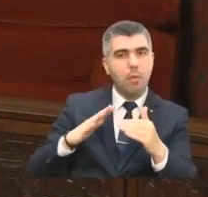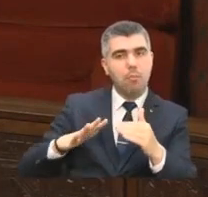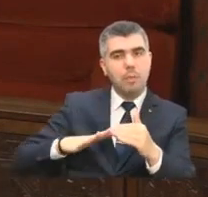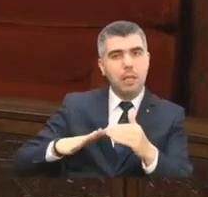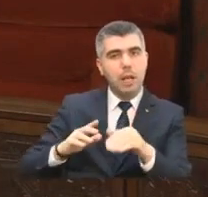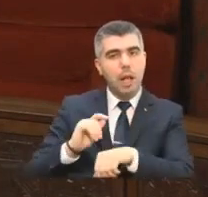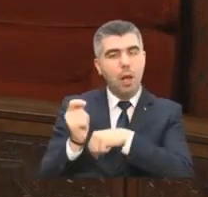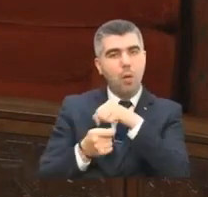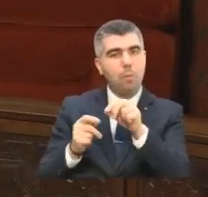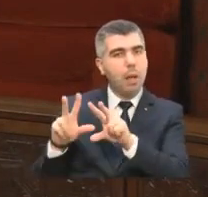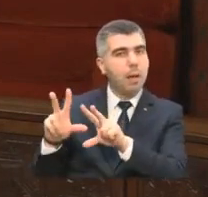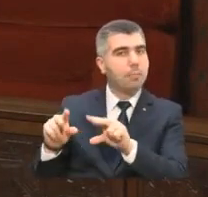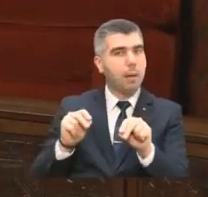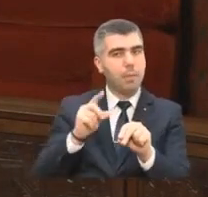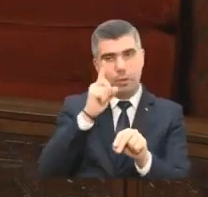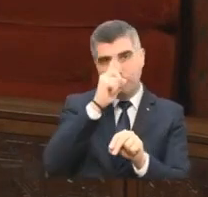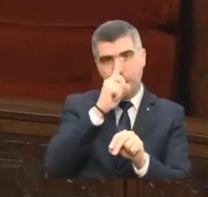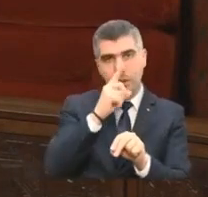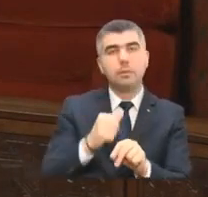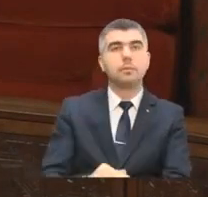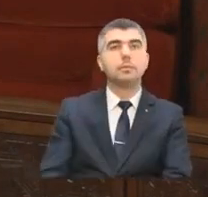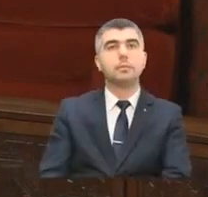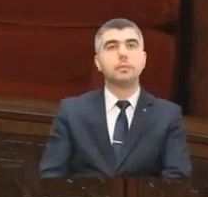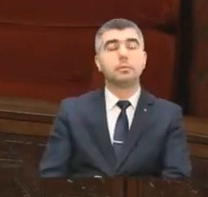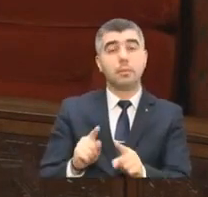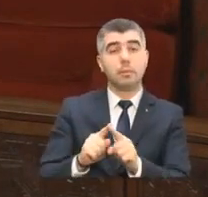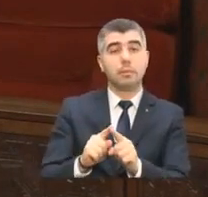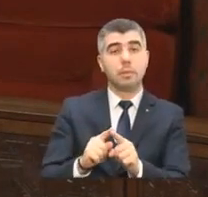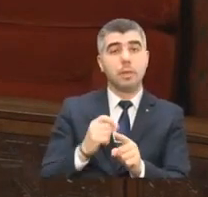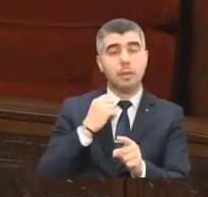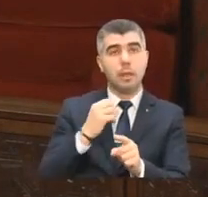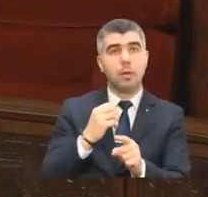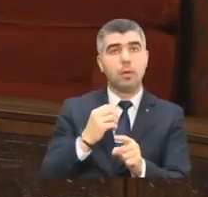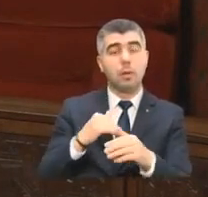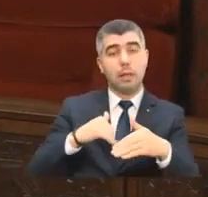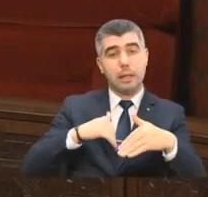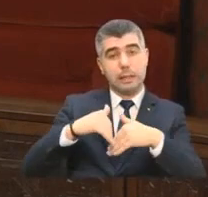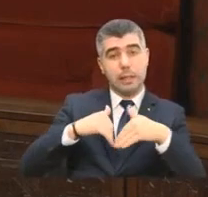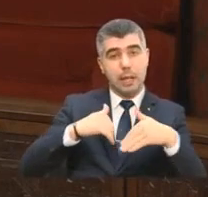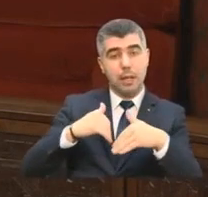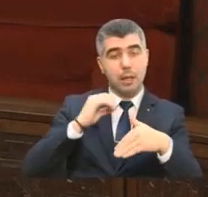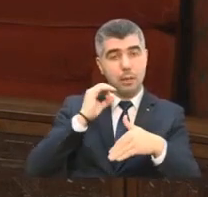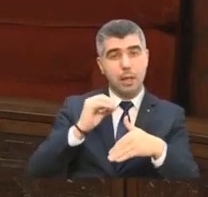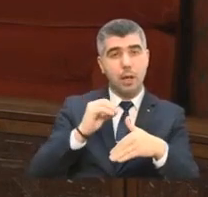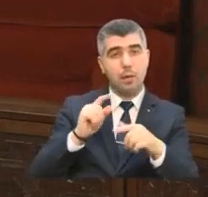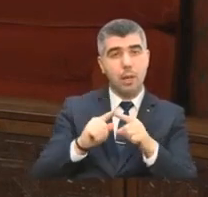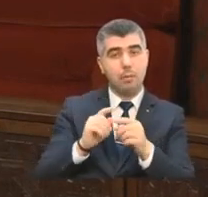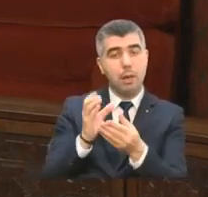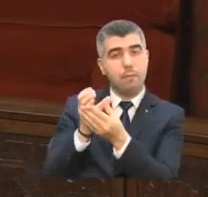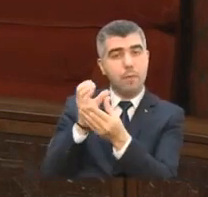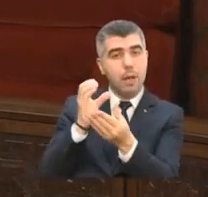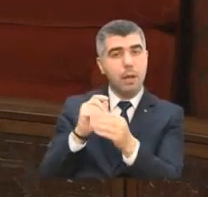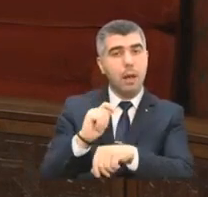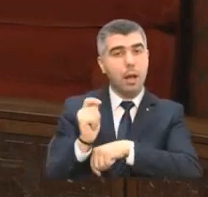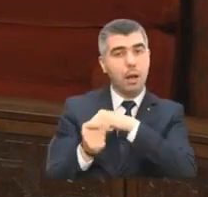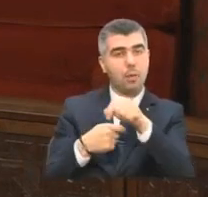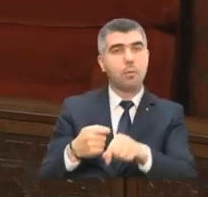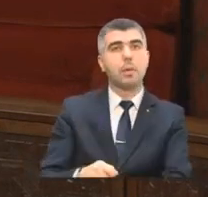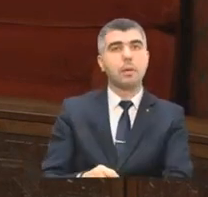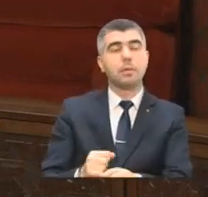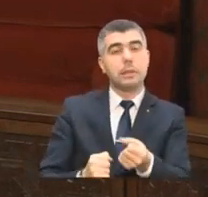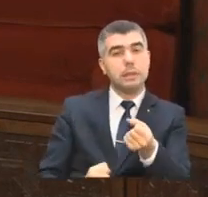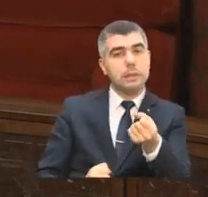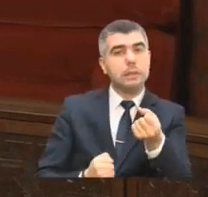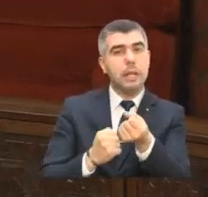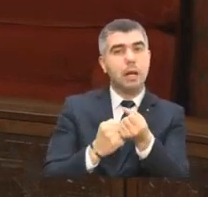والترابية ببلادنا. على مستوى النقل بالعلم الطرقي القروي عفواً، ومن أجل دعم